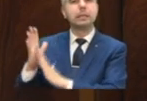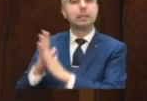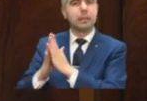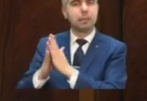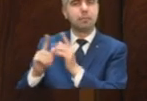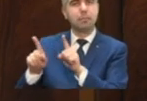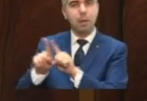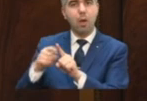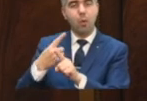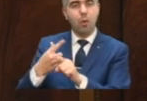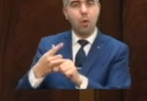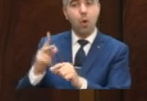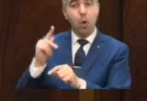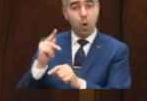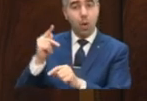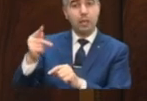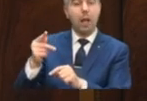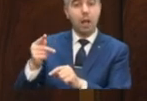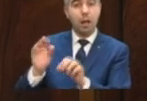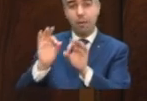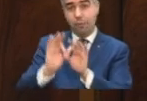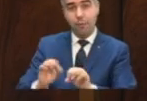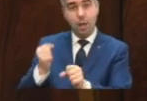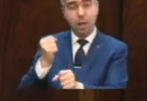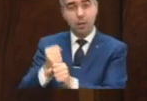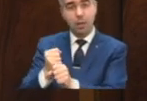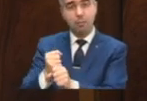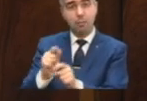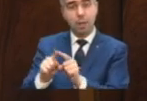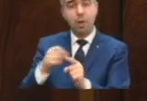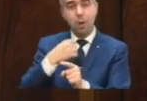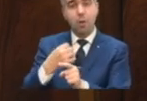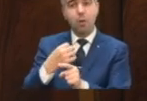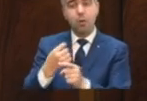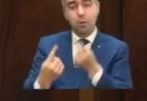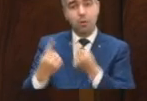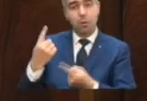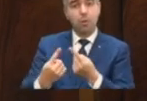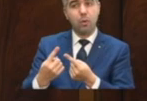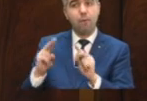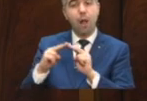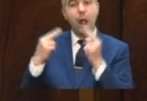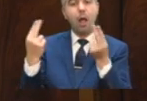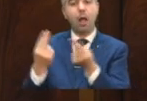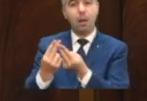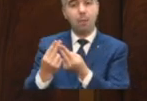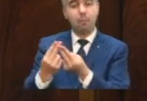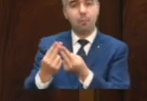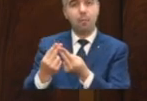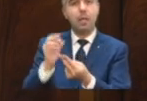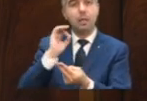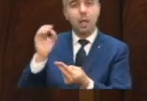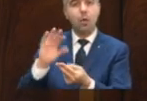ليسونس، واش في قنيطره ما كنصوبوش هذيك السياره امي ديال بيسا كتصوب في العالم غير في قنيطره غير في